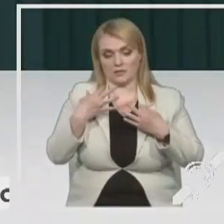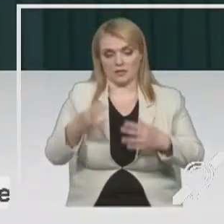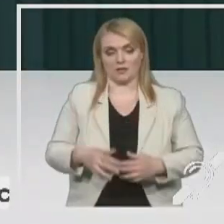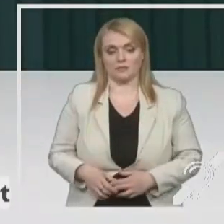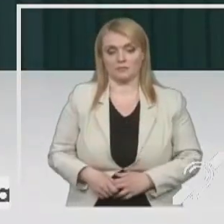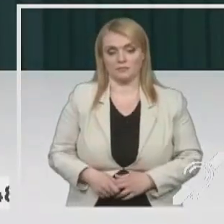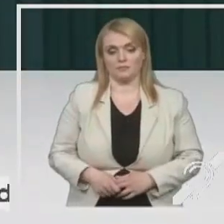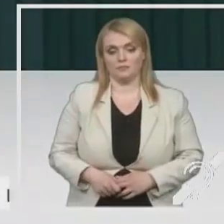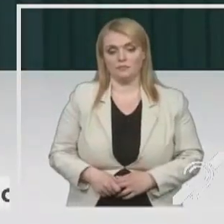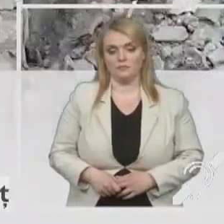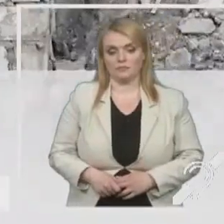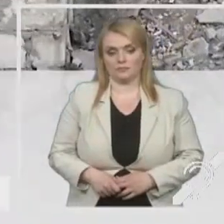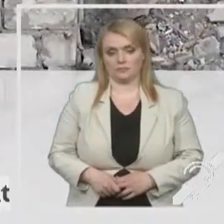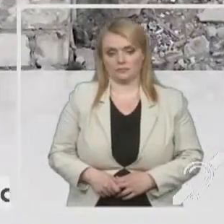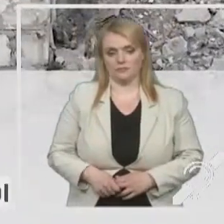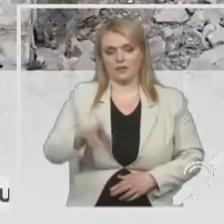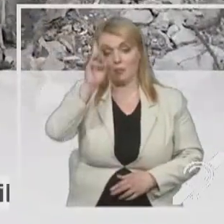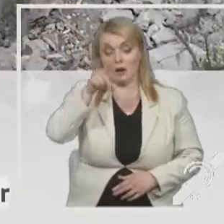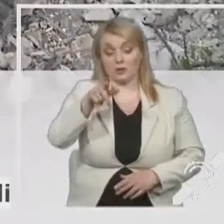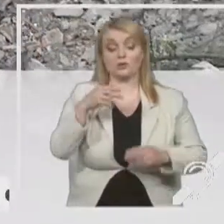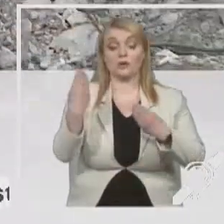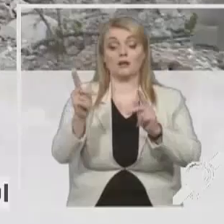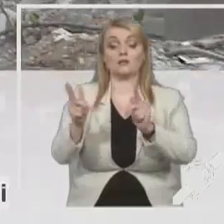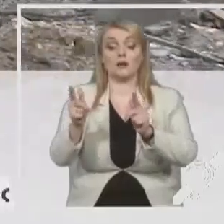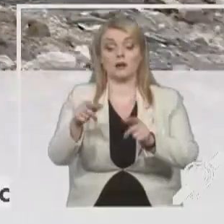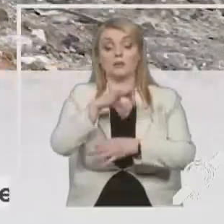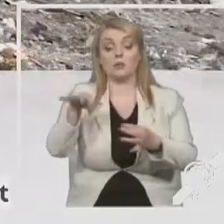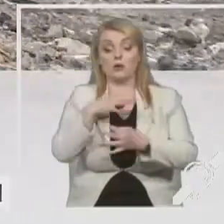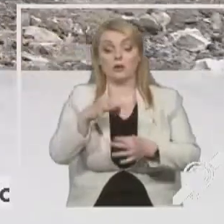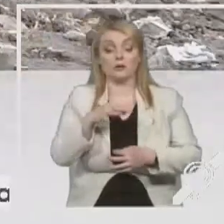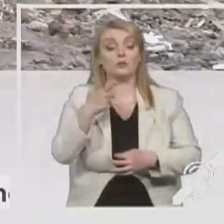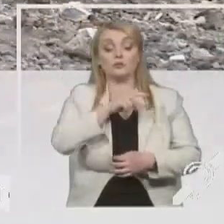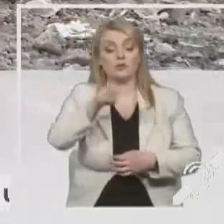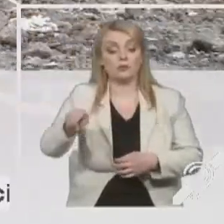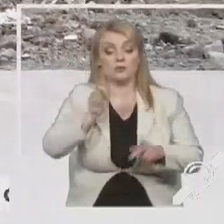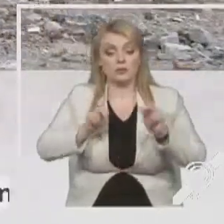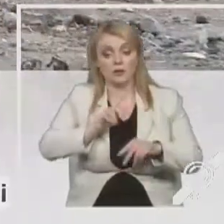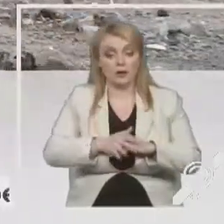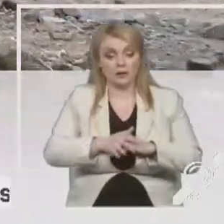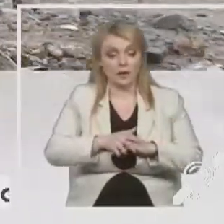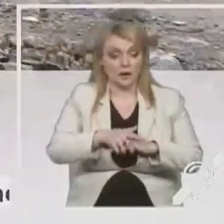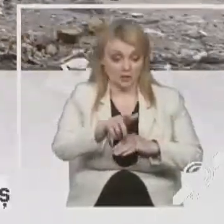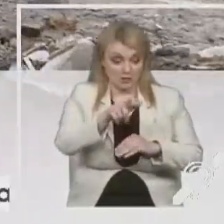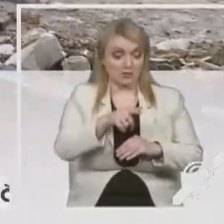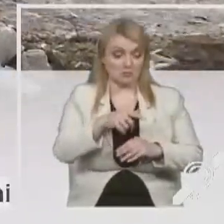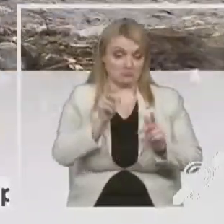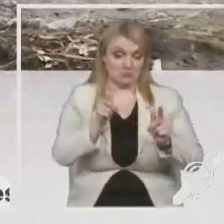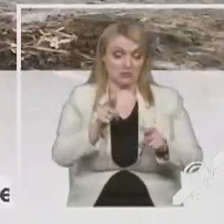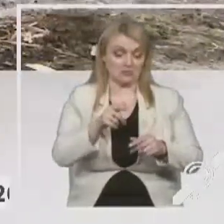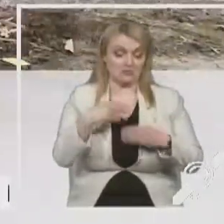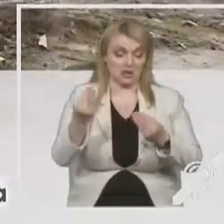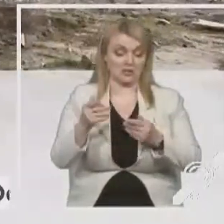chestia asta, dați termină ședința și vă spun dacă v-aș vedea. Păi dumneavoastră sunteți beneficiarul acestui proiect. Nu cunosc,